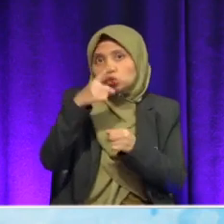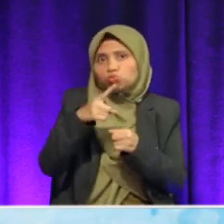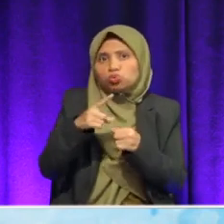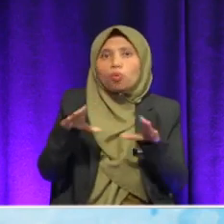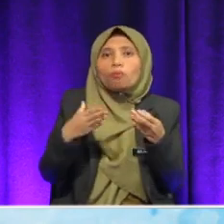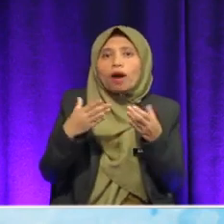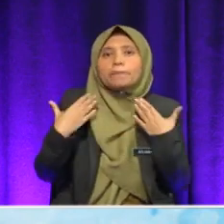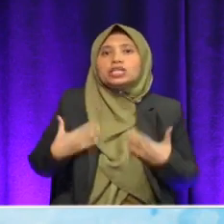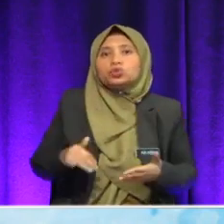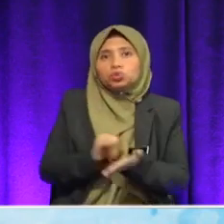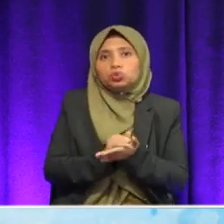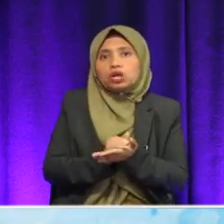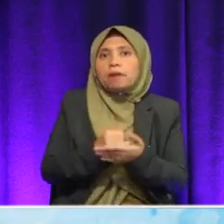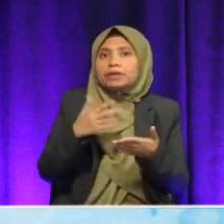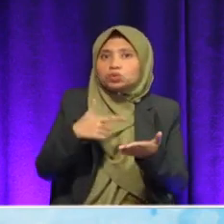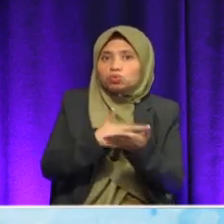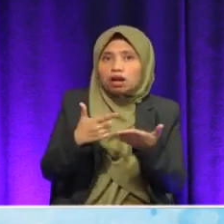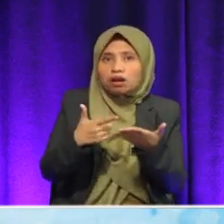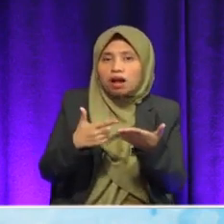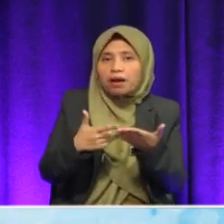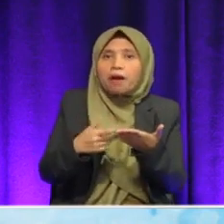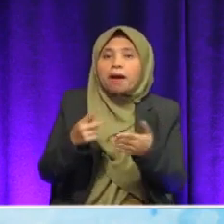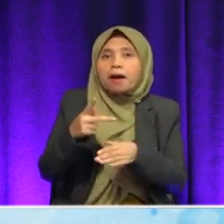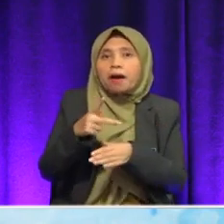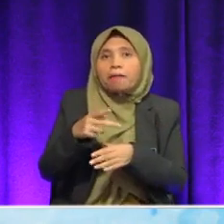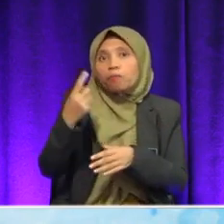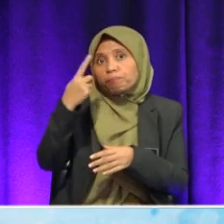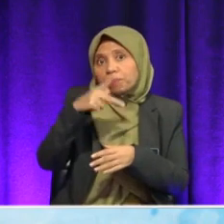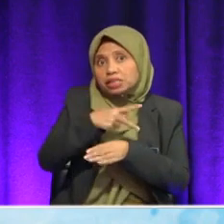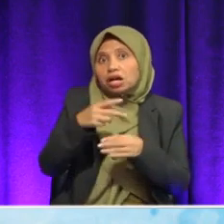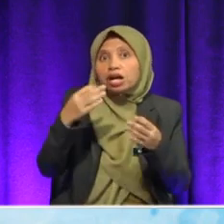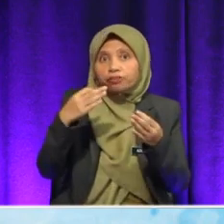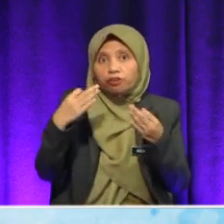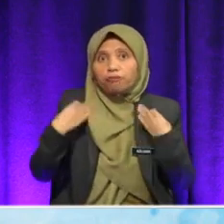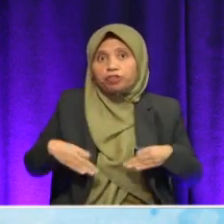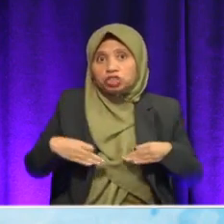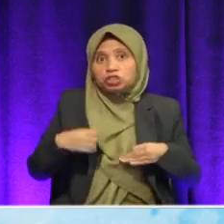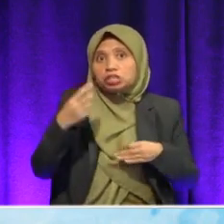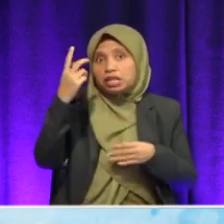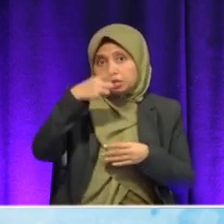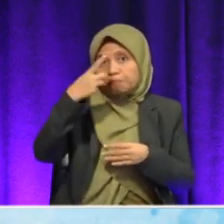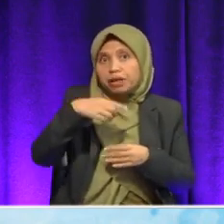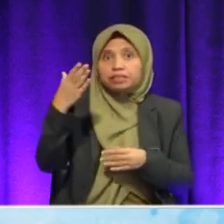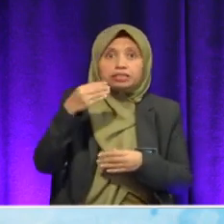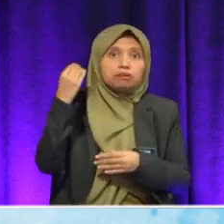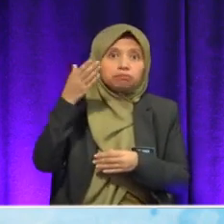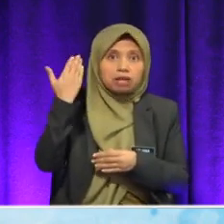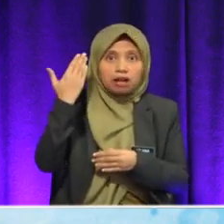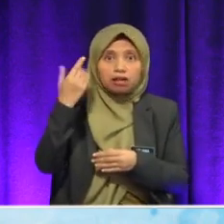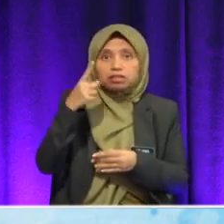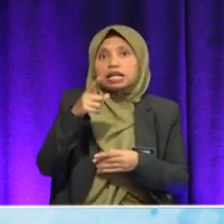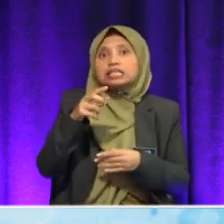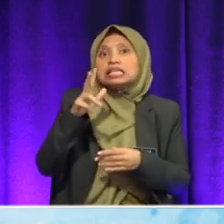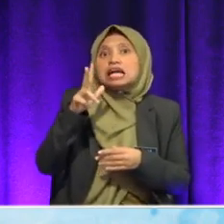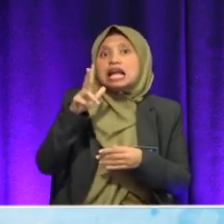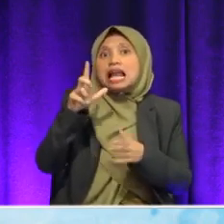kedua langkah The One dan pandangan belakang anda dan labelkan tiga ciri stay pakaian